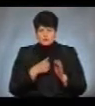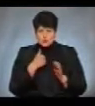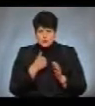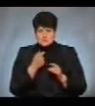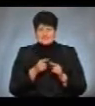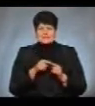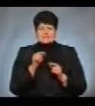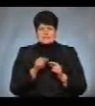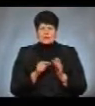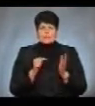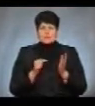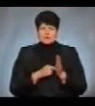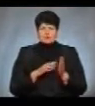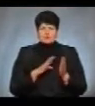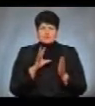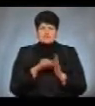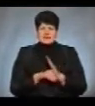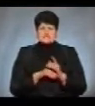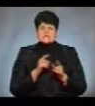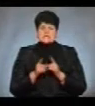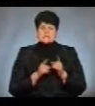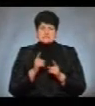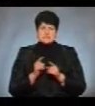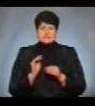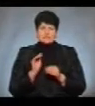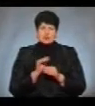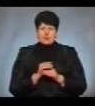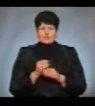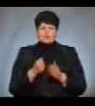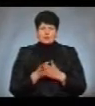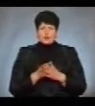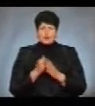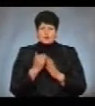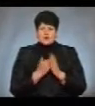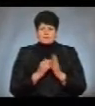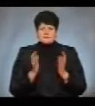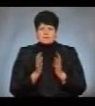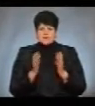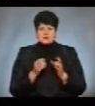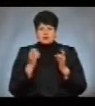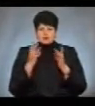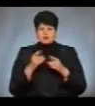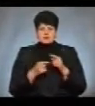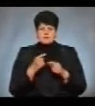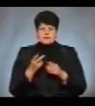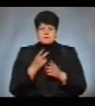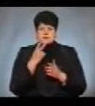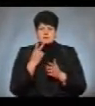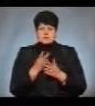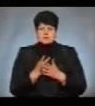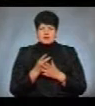саме з цією метою були внесені зміни і доповнення до програми збереження культурної спадщини, де передбачалося,